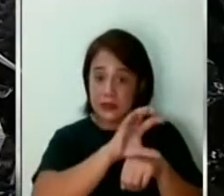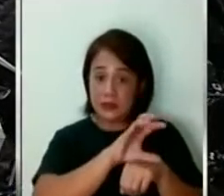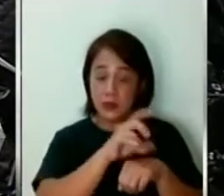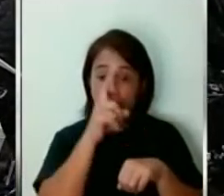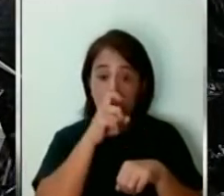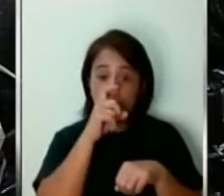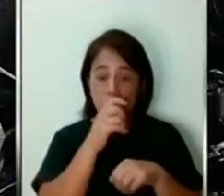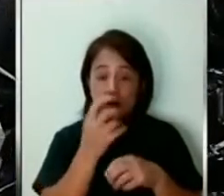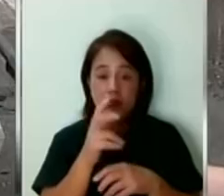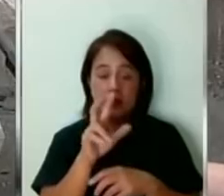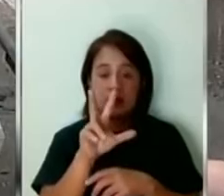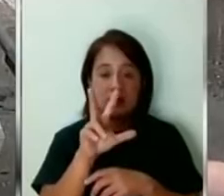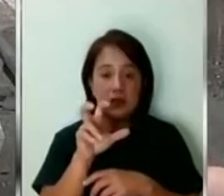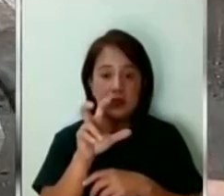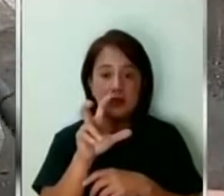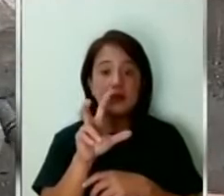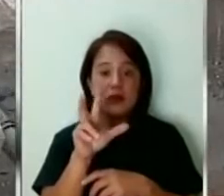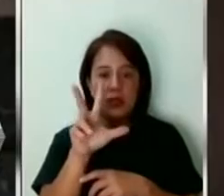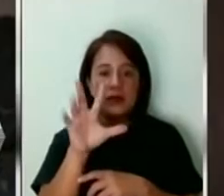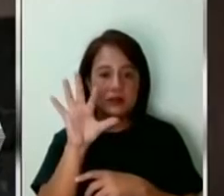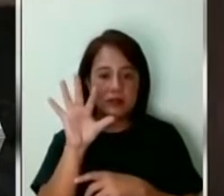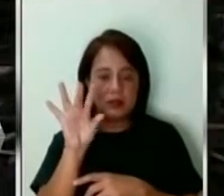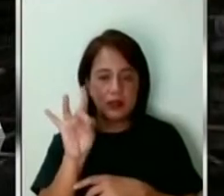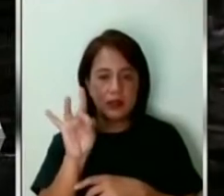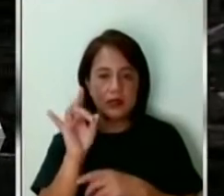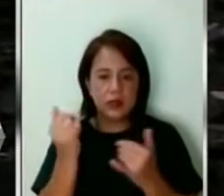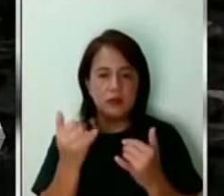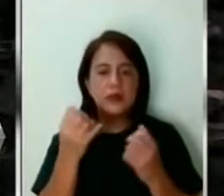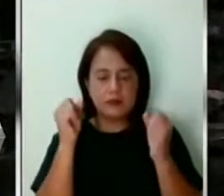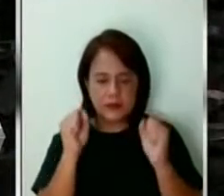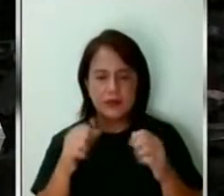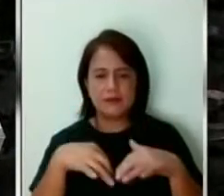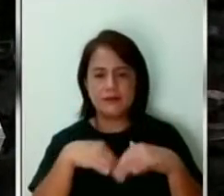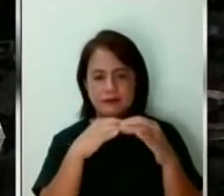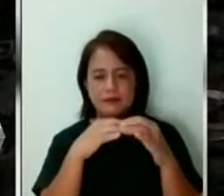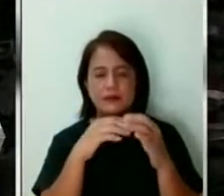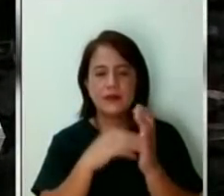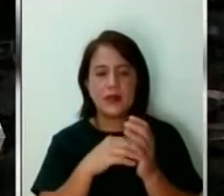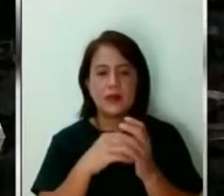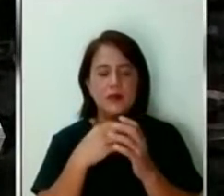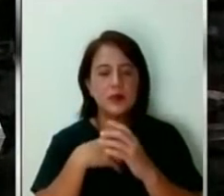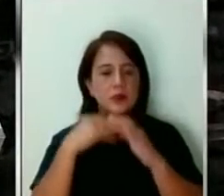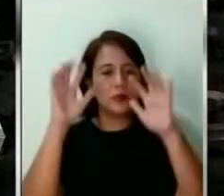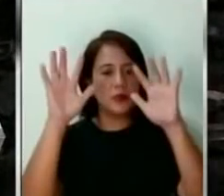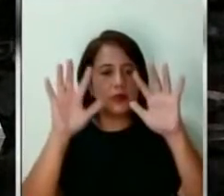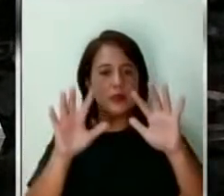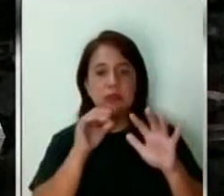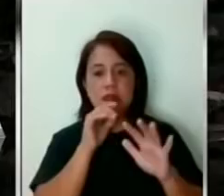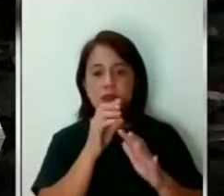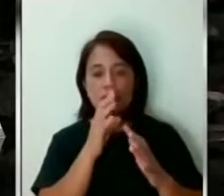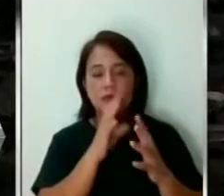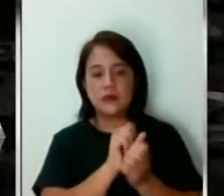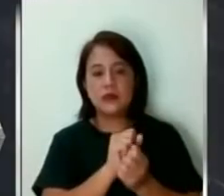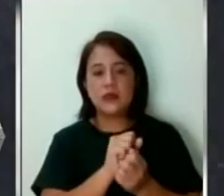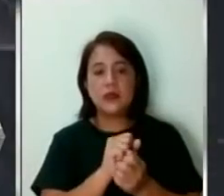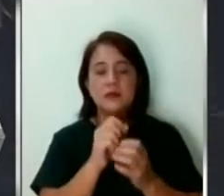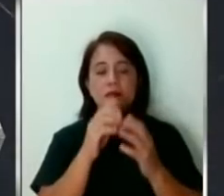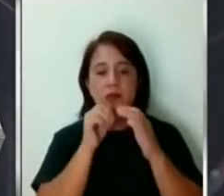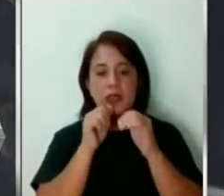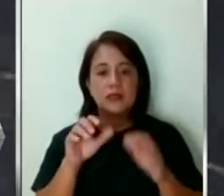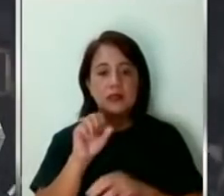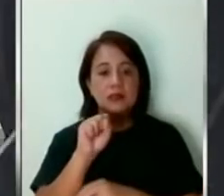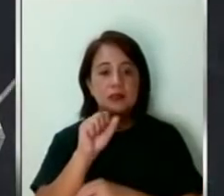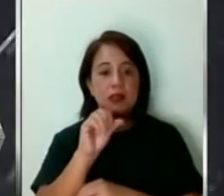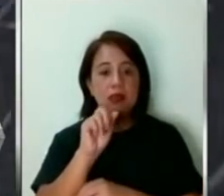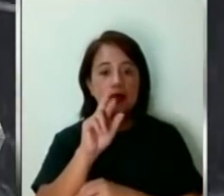338, ganun na yung katanda. So baka ma-restore pa naman. Pero milagro raw na hindi nasunog ang Blessed Sacrament, pati na ang hostya sa loob